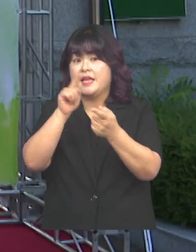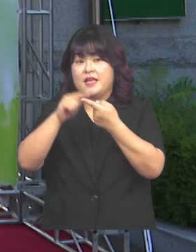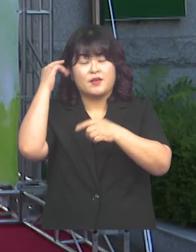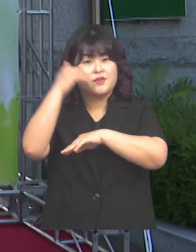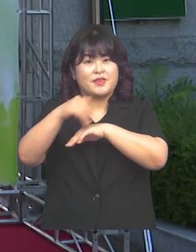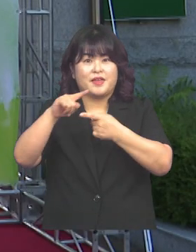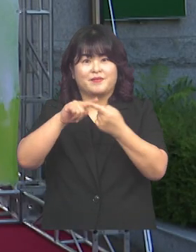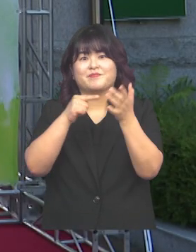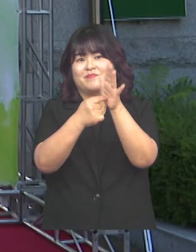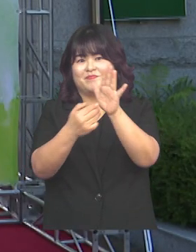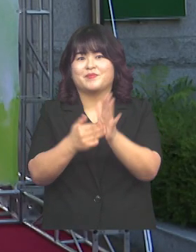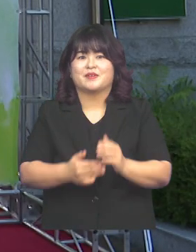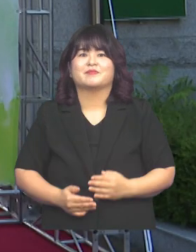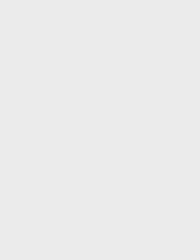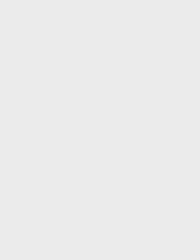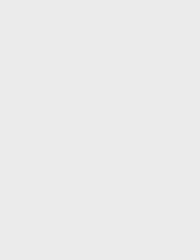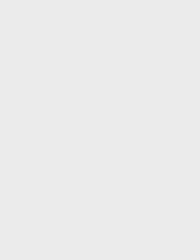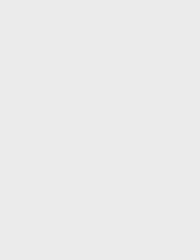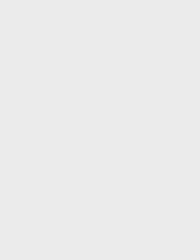소개했습니다.